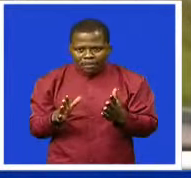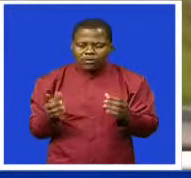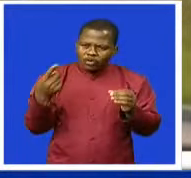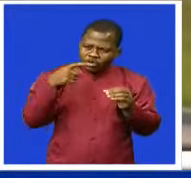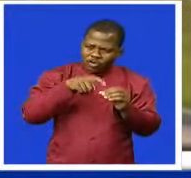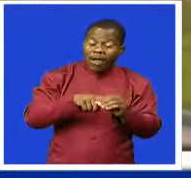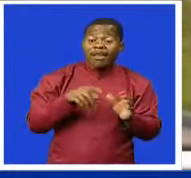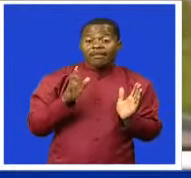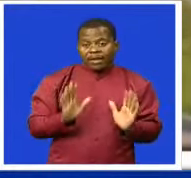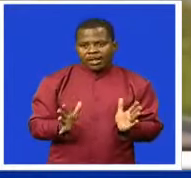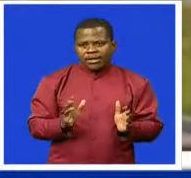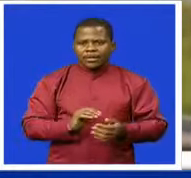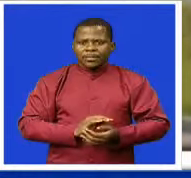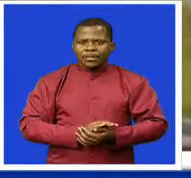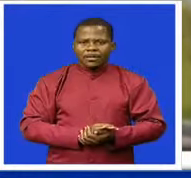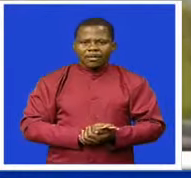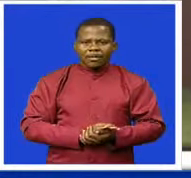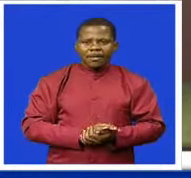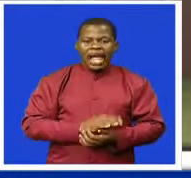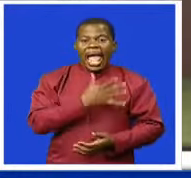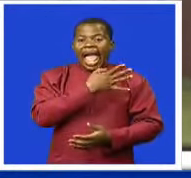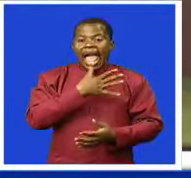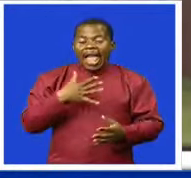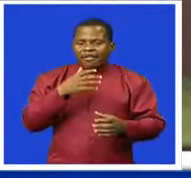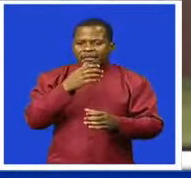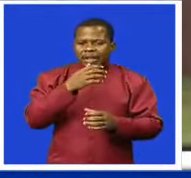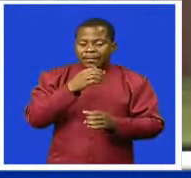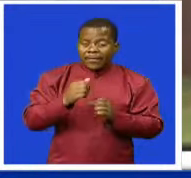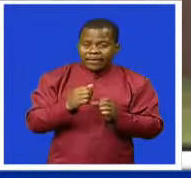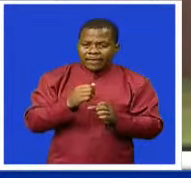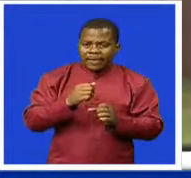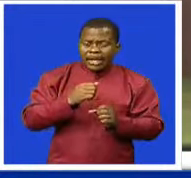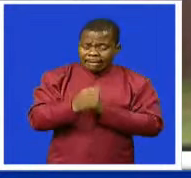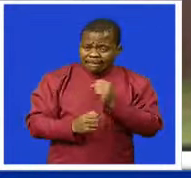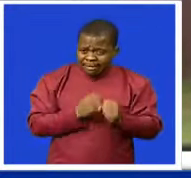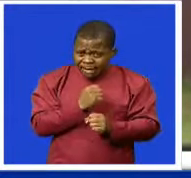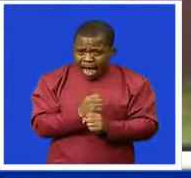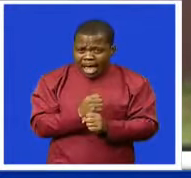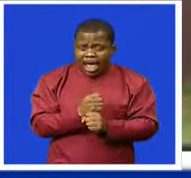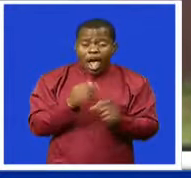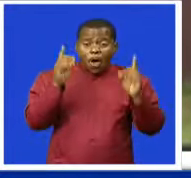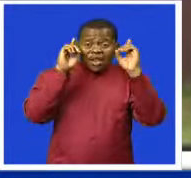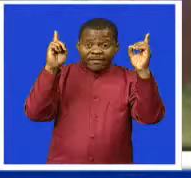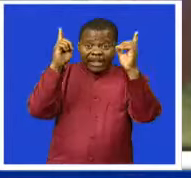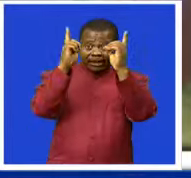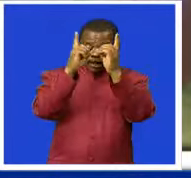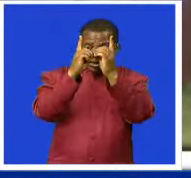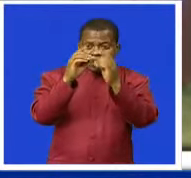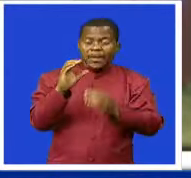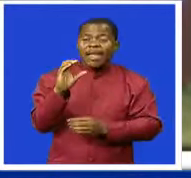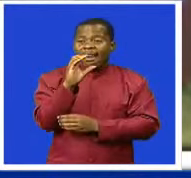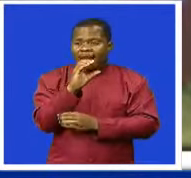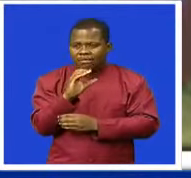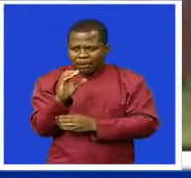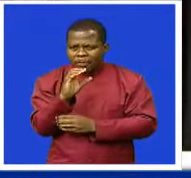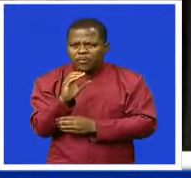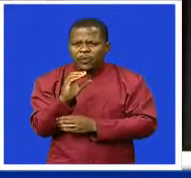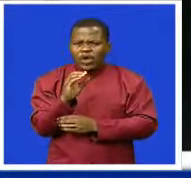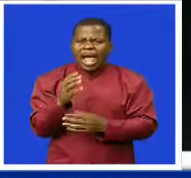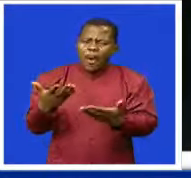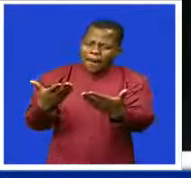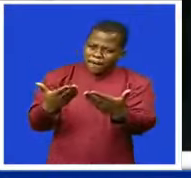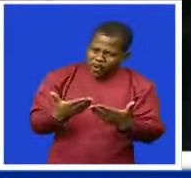Kuyaye kuthi njalo ngeminyaka inyuvesi ye Christian University yemukele bafundzi labatowenda umnyaka wekucala etifundweni